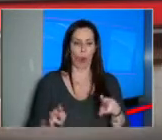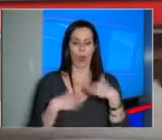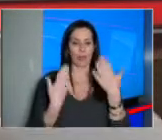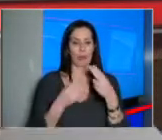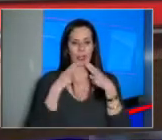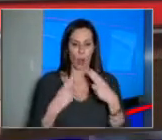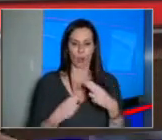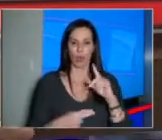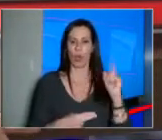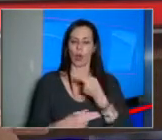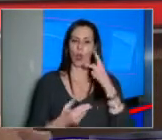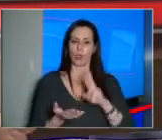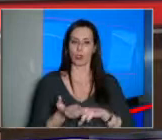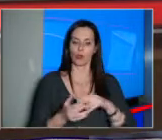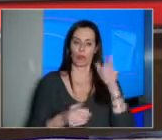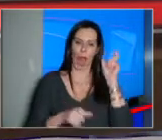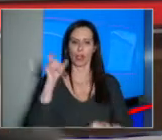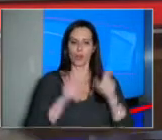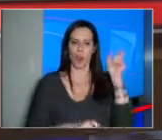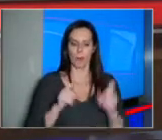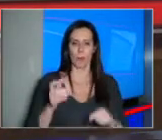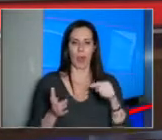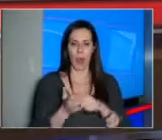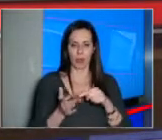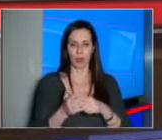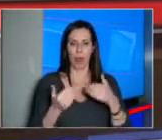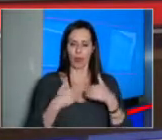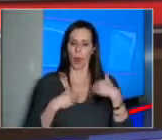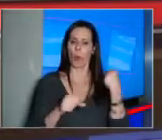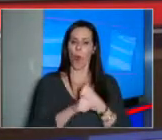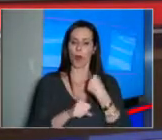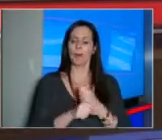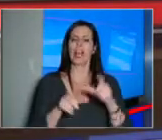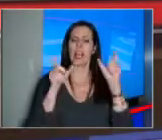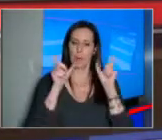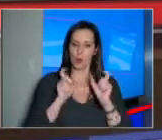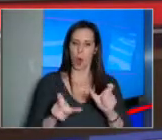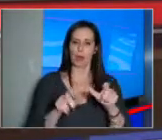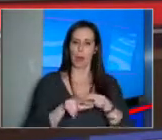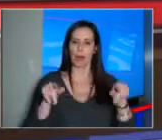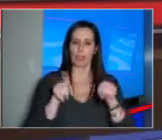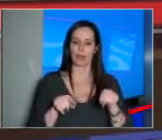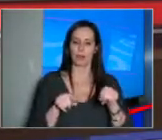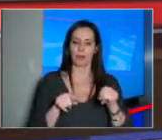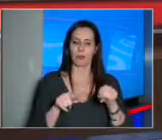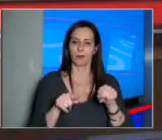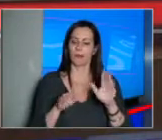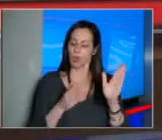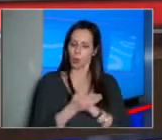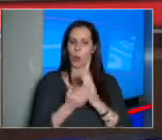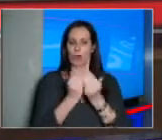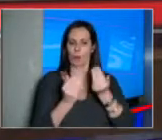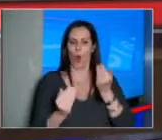מענה לכל הזכויות של המבוטחים, ולכן אנחנו פועלים למנוע את המצב הזה, להקדים תרופה